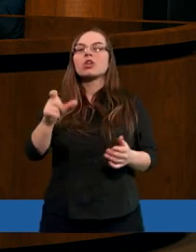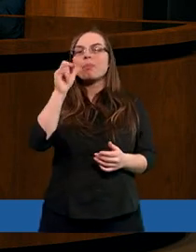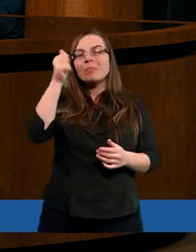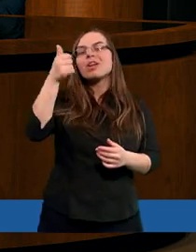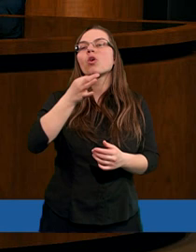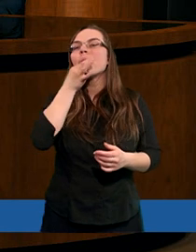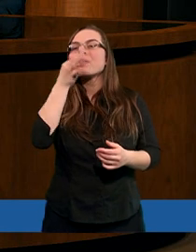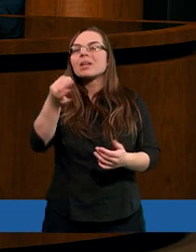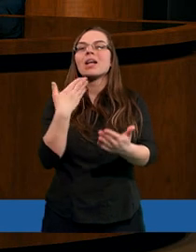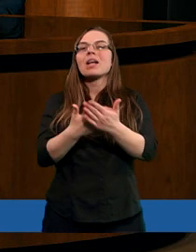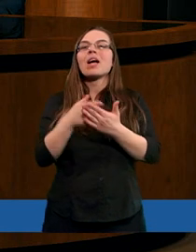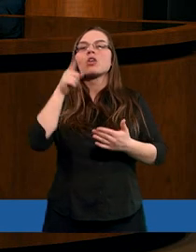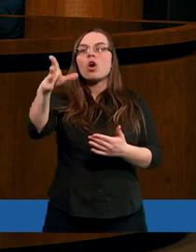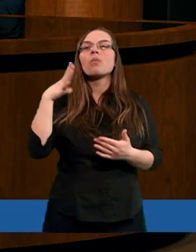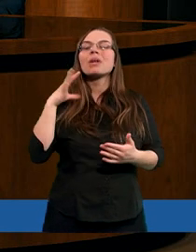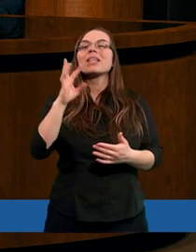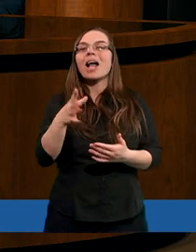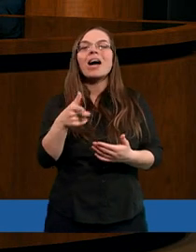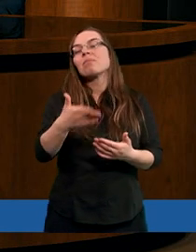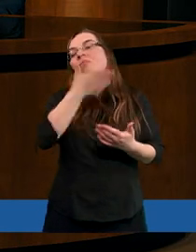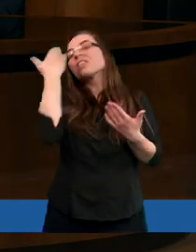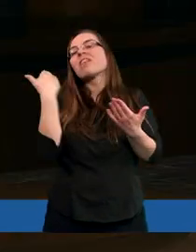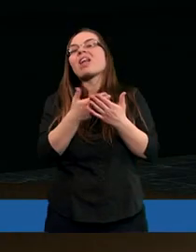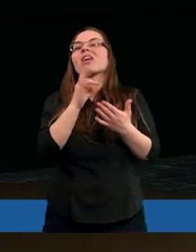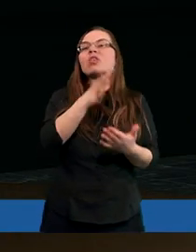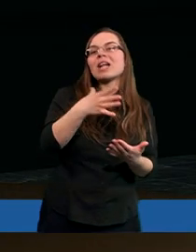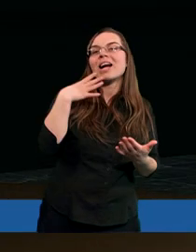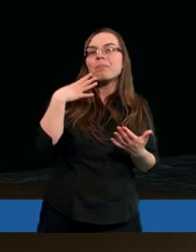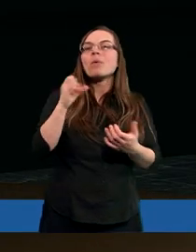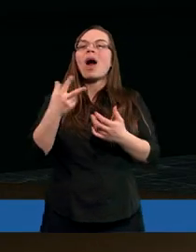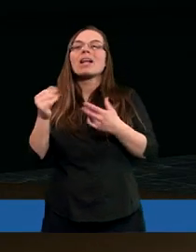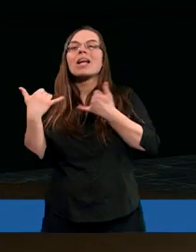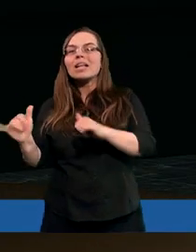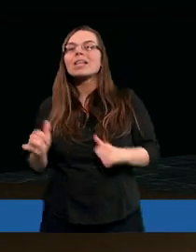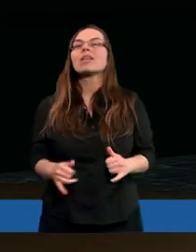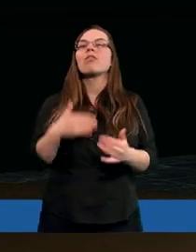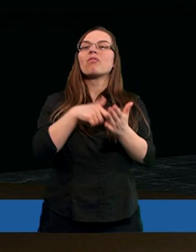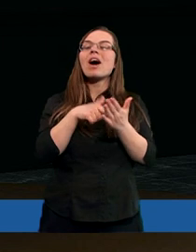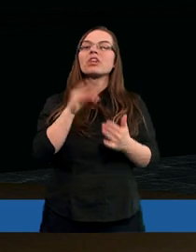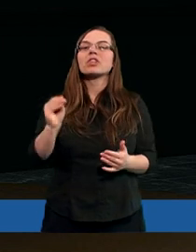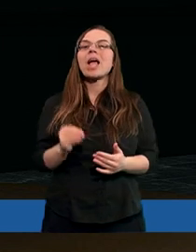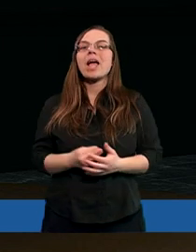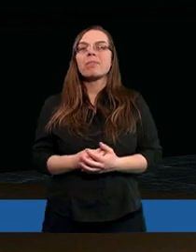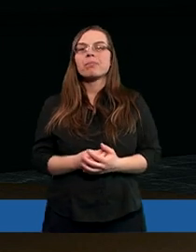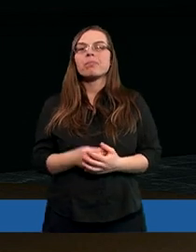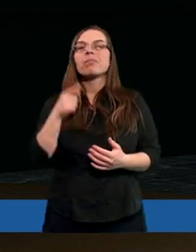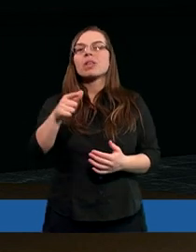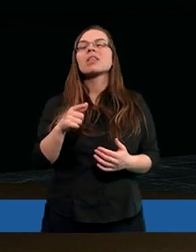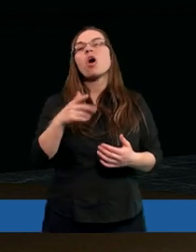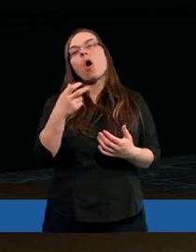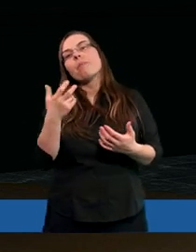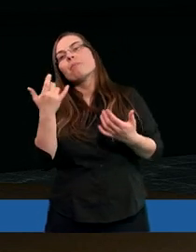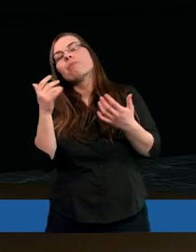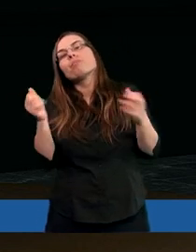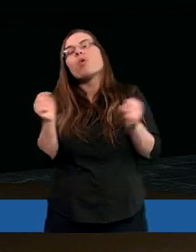pierwszego pytania. Wyobrażam sobie wysokiego mężczyzny. Nie wiem, dlaczego tak. Może krępę, ale właśnie żylasty, opalony,